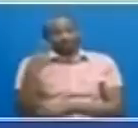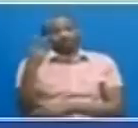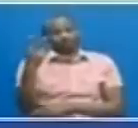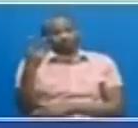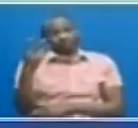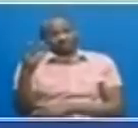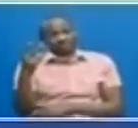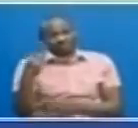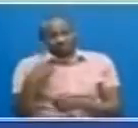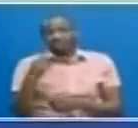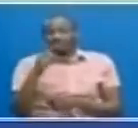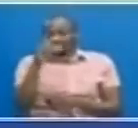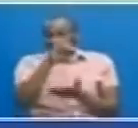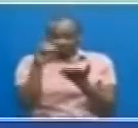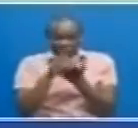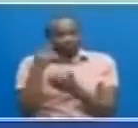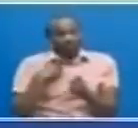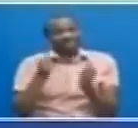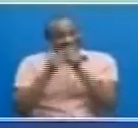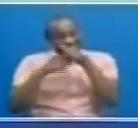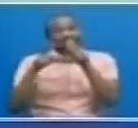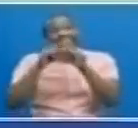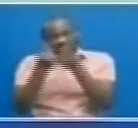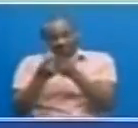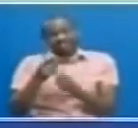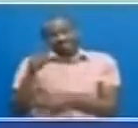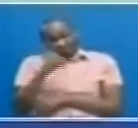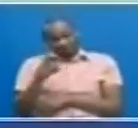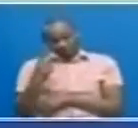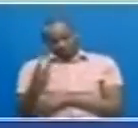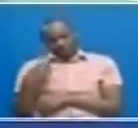have 16 teams, and division 2 we have 16 teams.